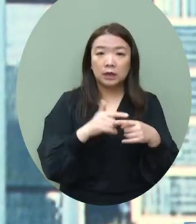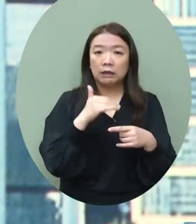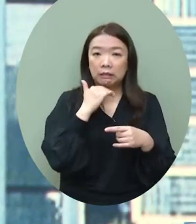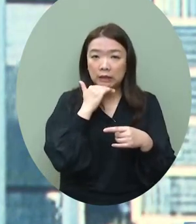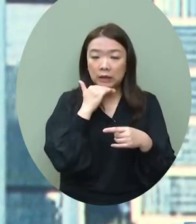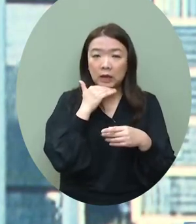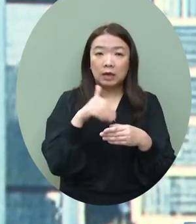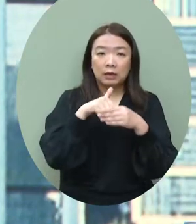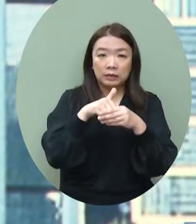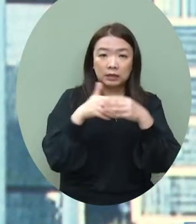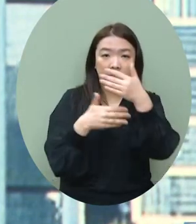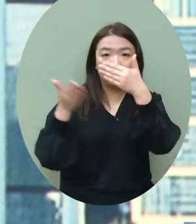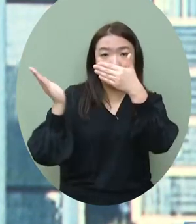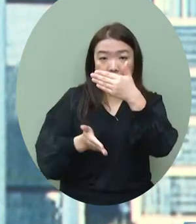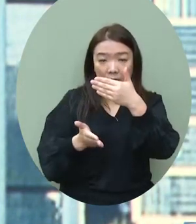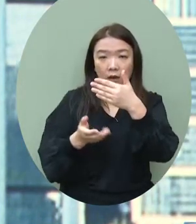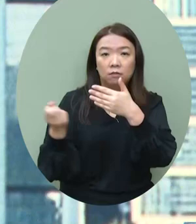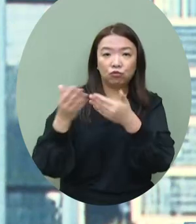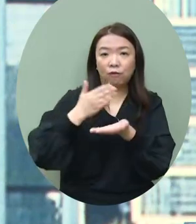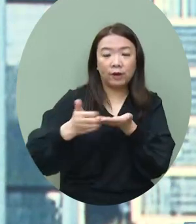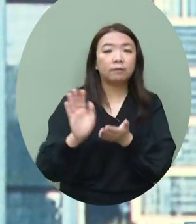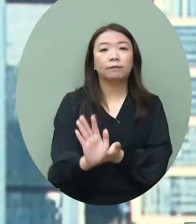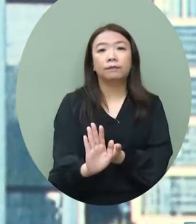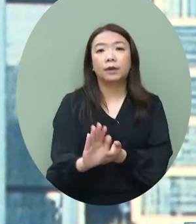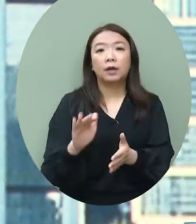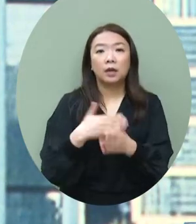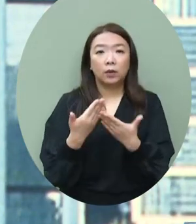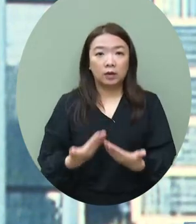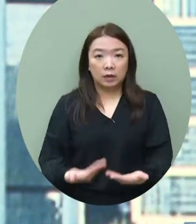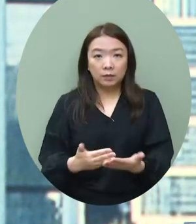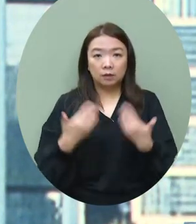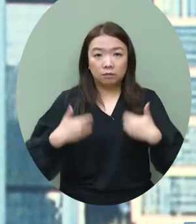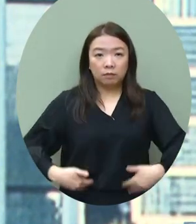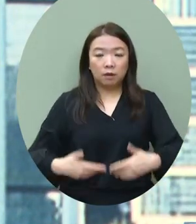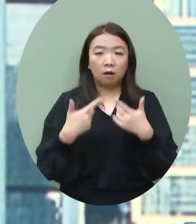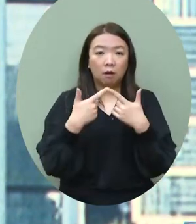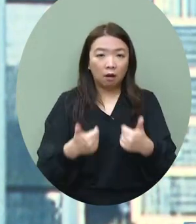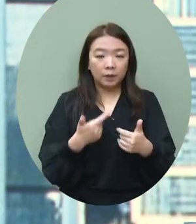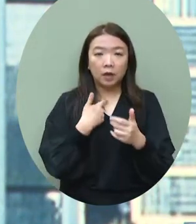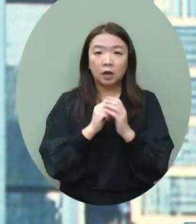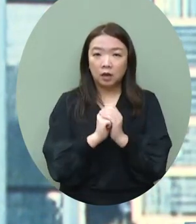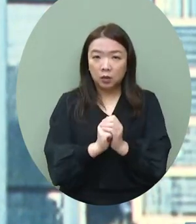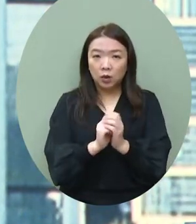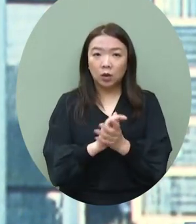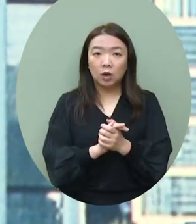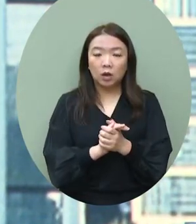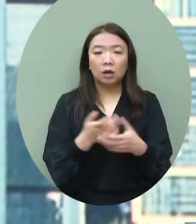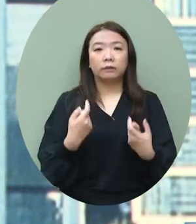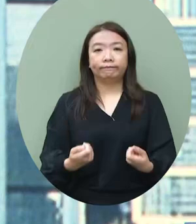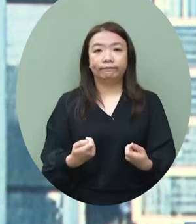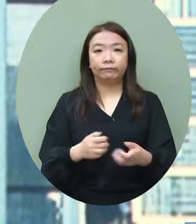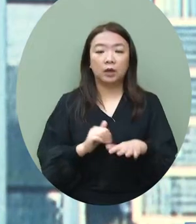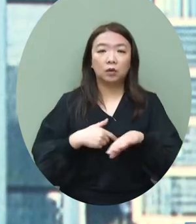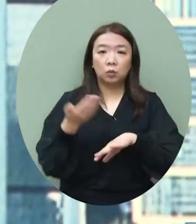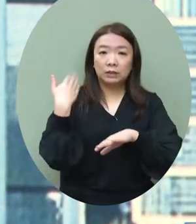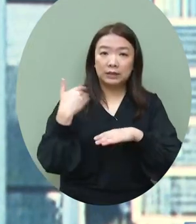期結束先至一併發放嘅。因為今次嗰個合資格嘅要求都係好一般嚇，同我哋